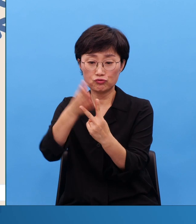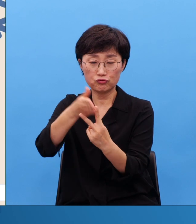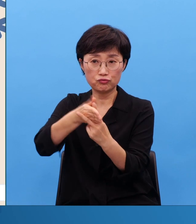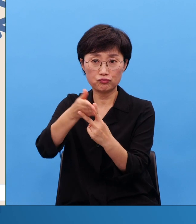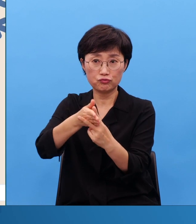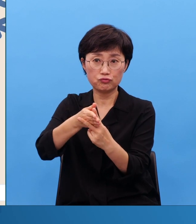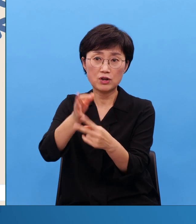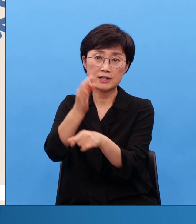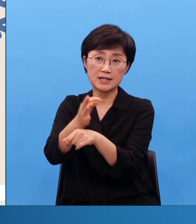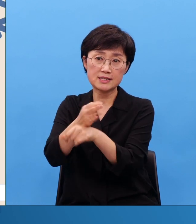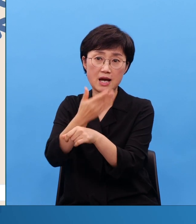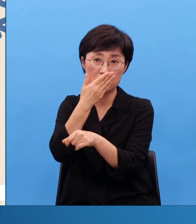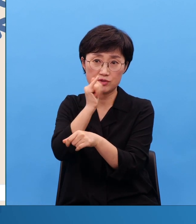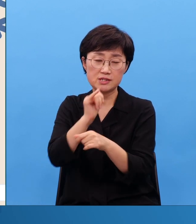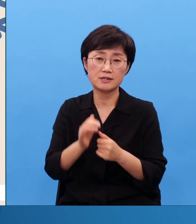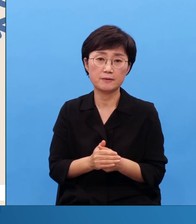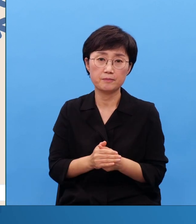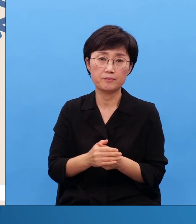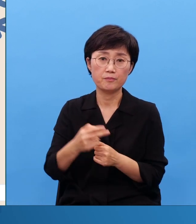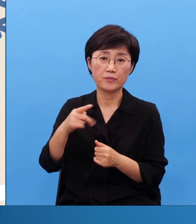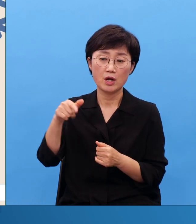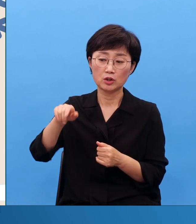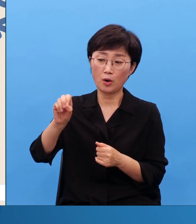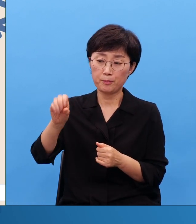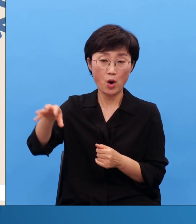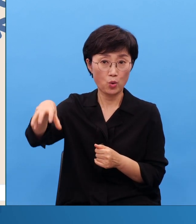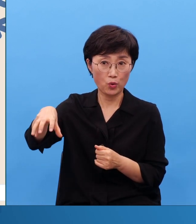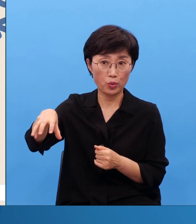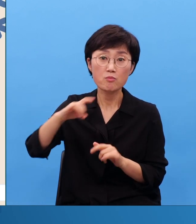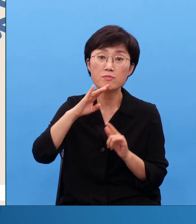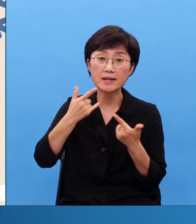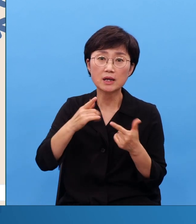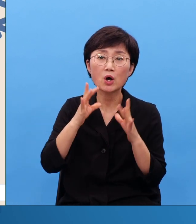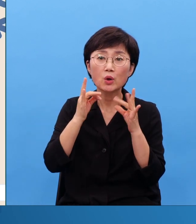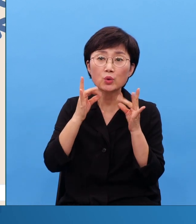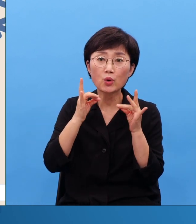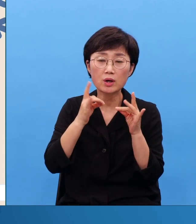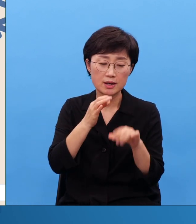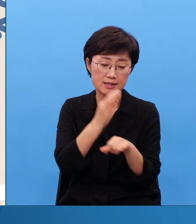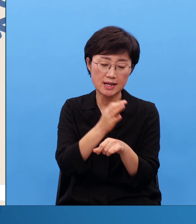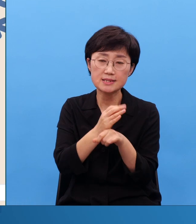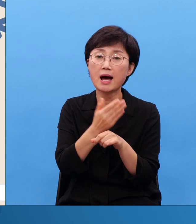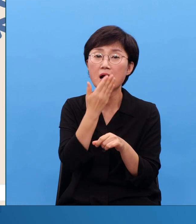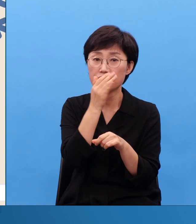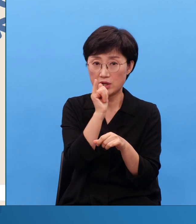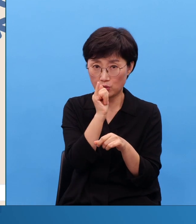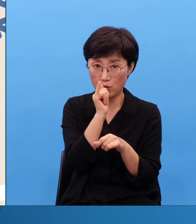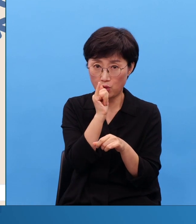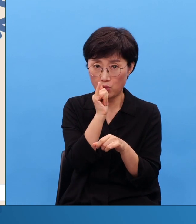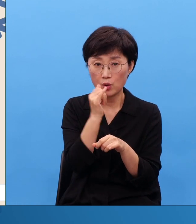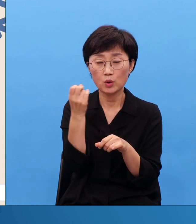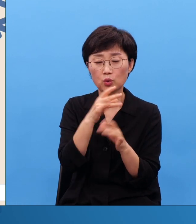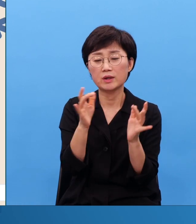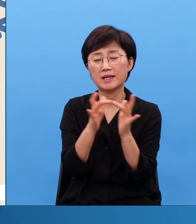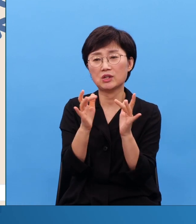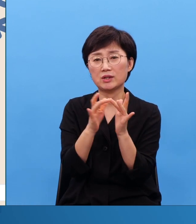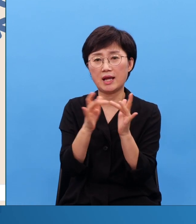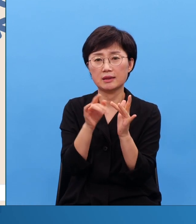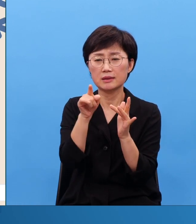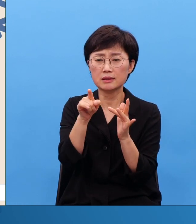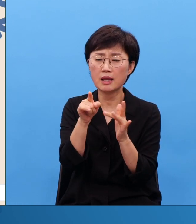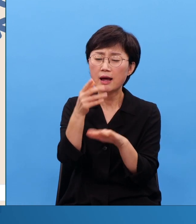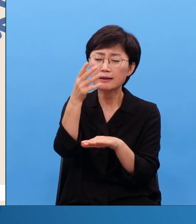시작합니다. 덕평 RUTC 등 훈련 장소와 핵심 장소에서도 구입이 가능하며 온라인 음원 사이트는